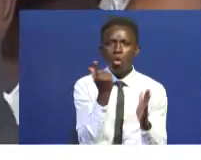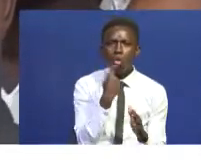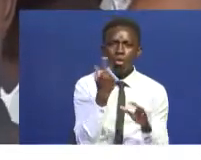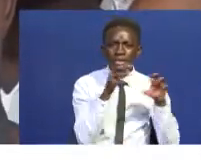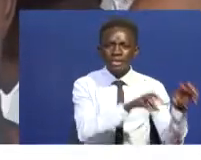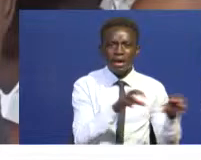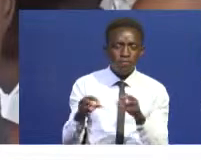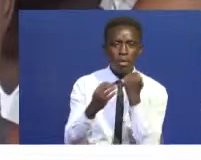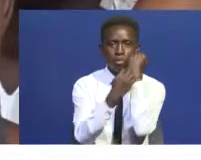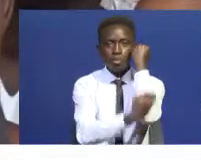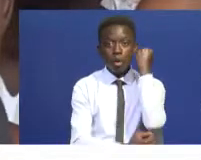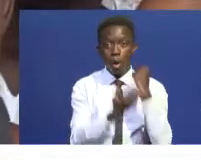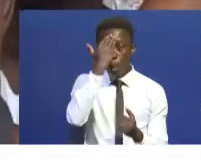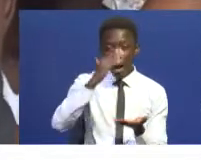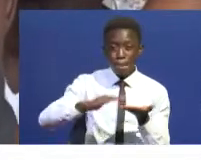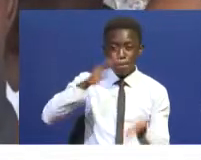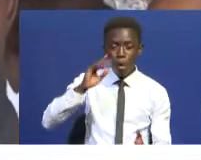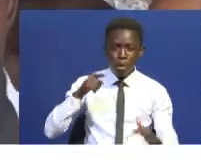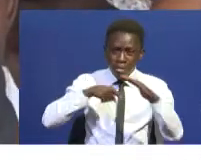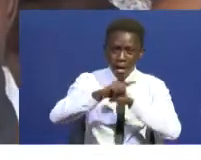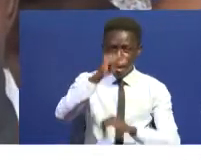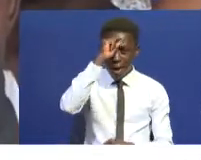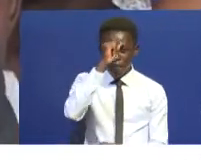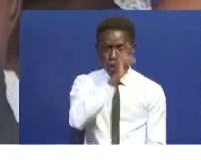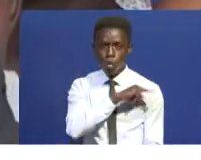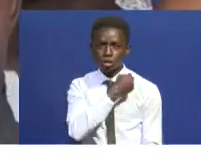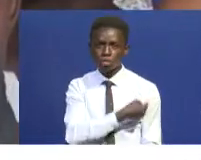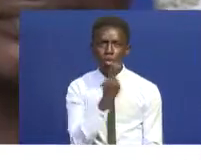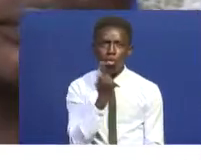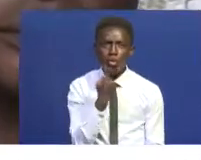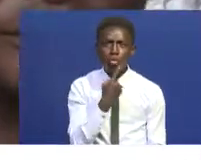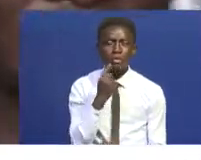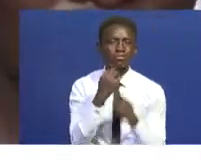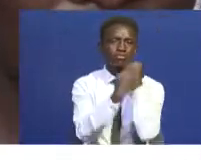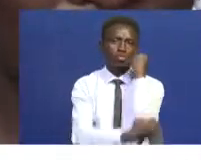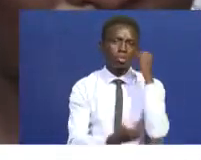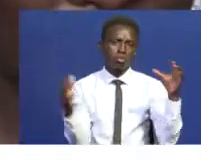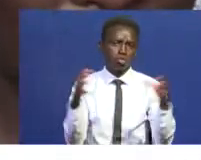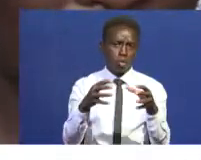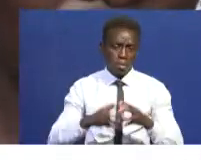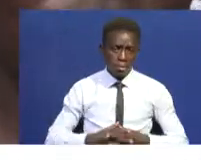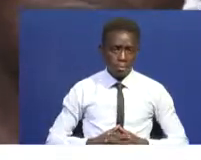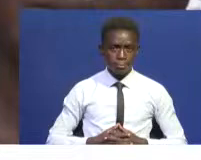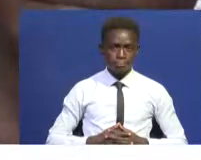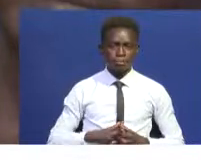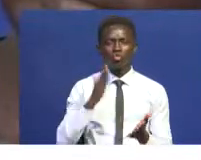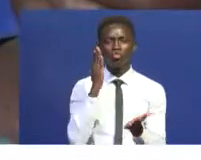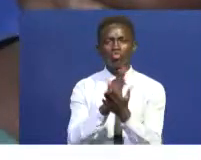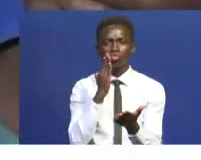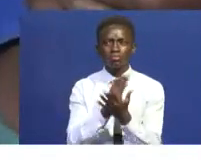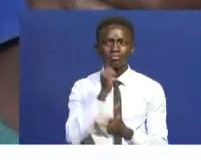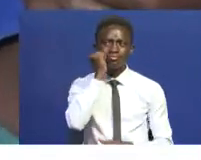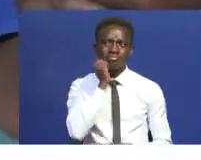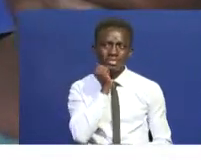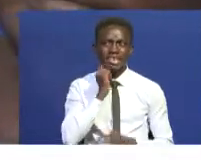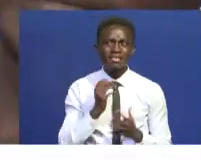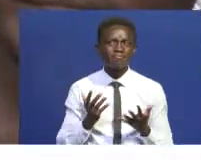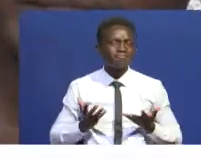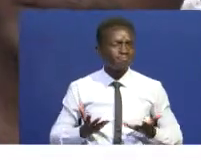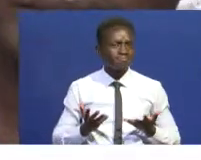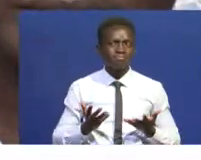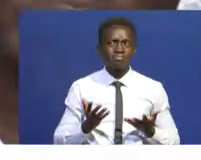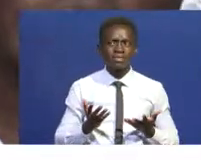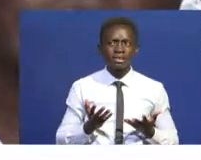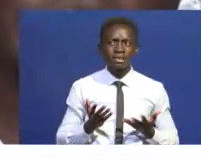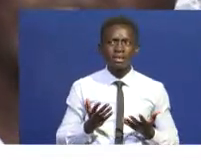services in such facilities remain in jeopardy. It's so sad being a mother